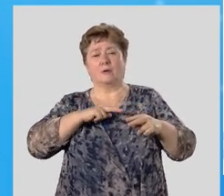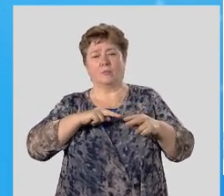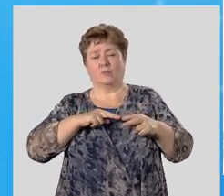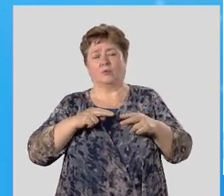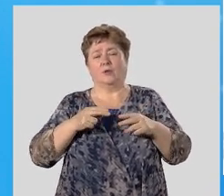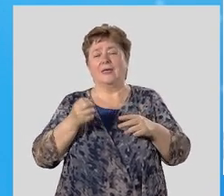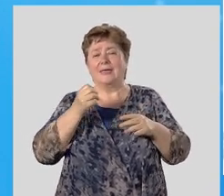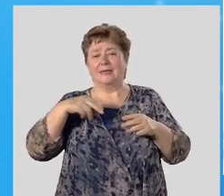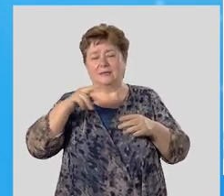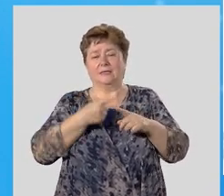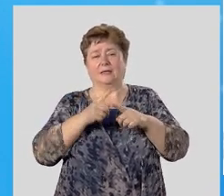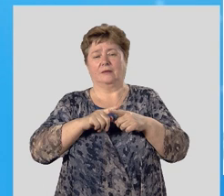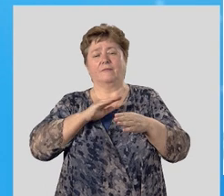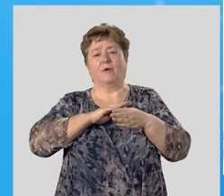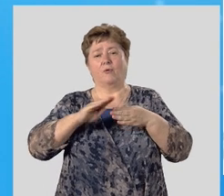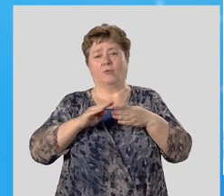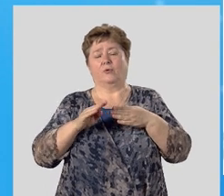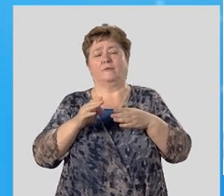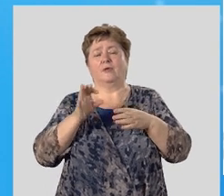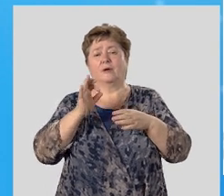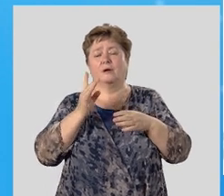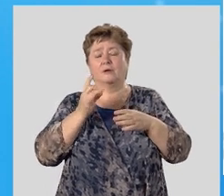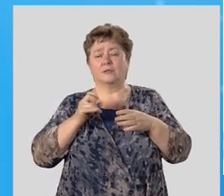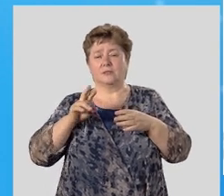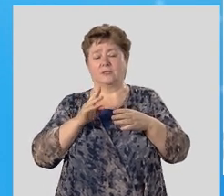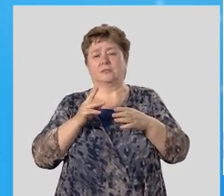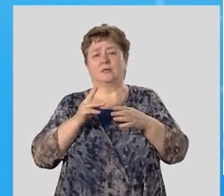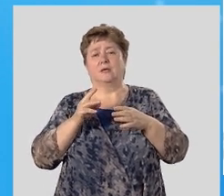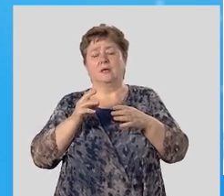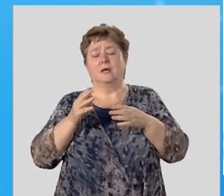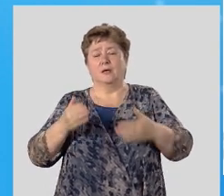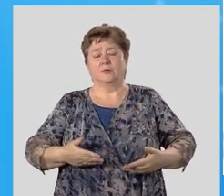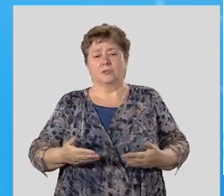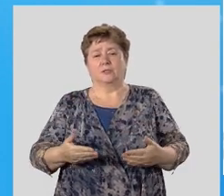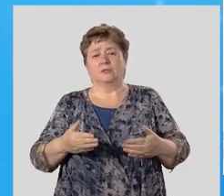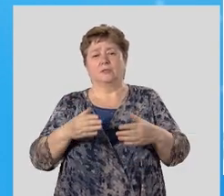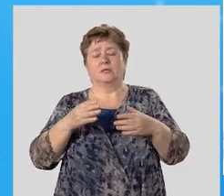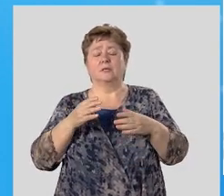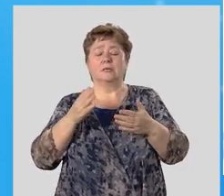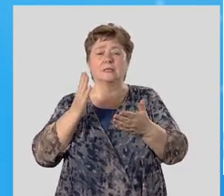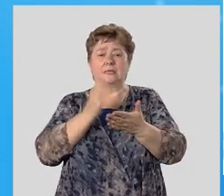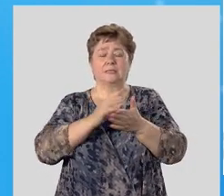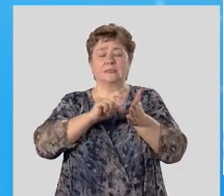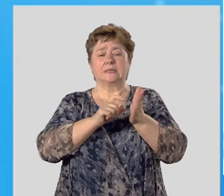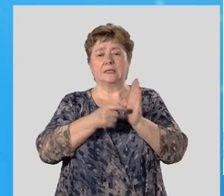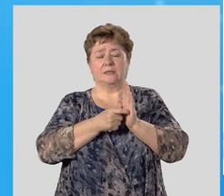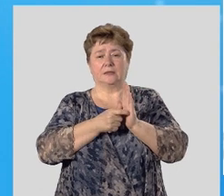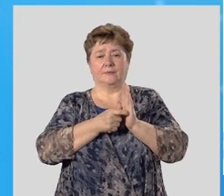Структурно-функциональной единицей этого уровня организации жизни служит клетка.